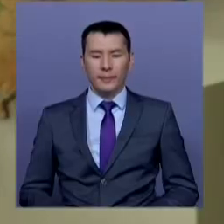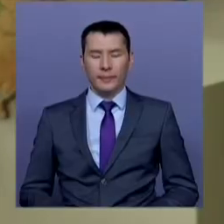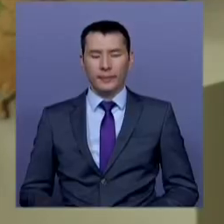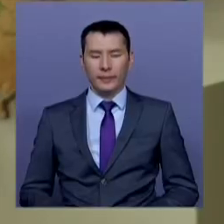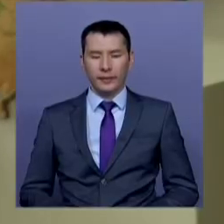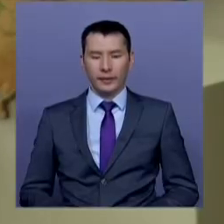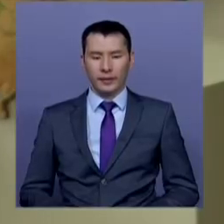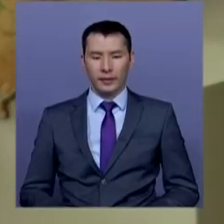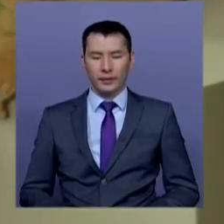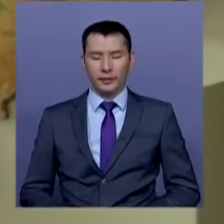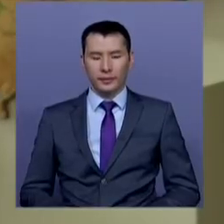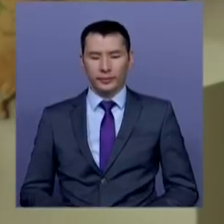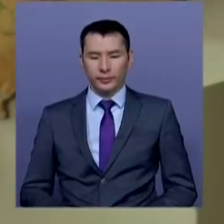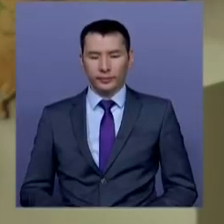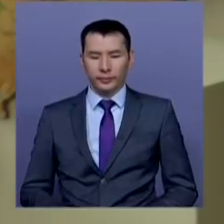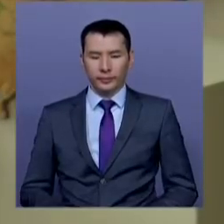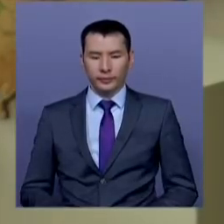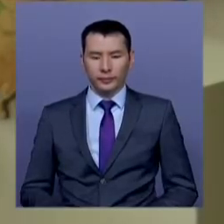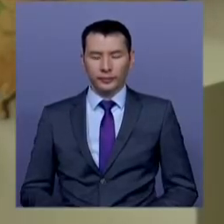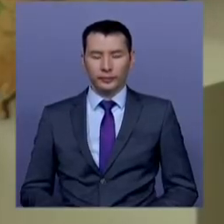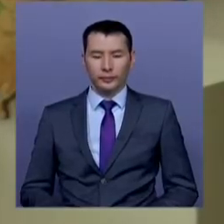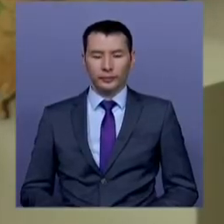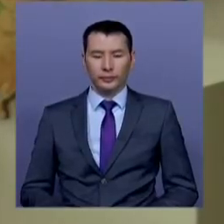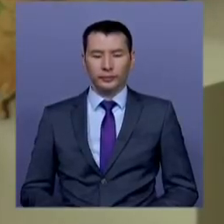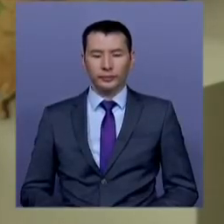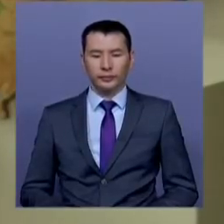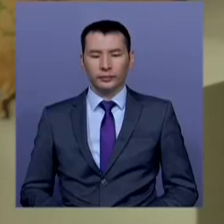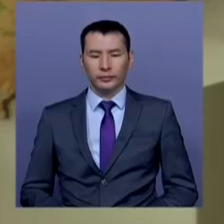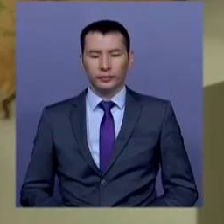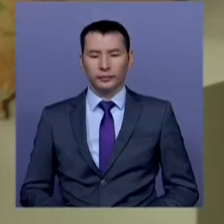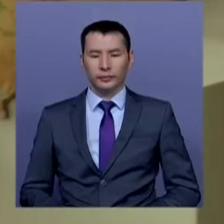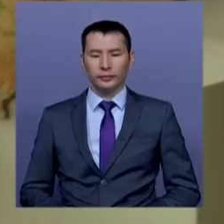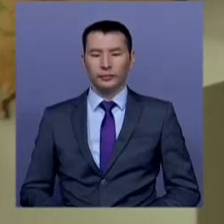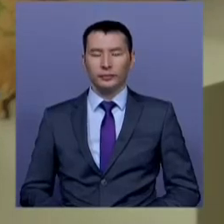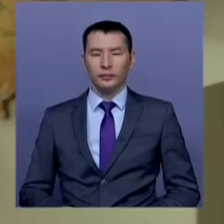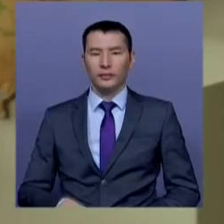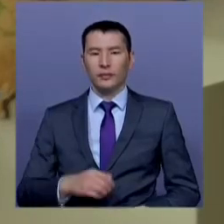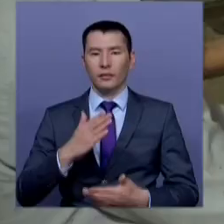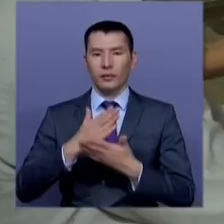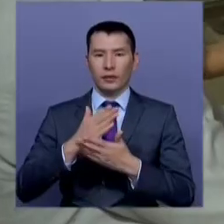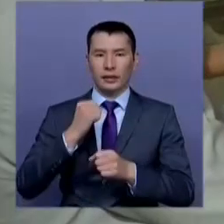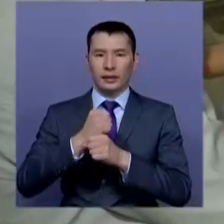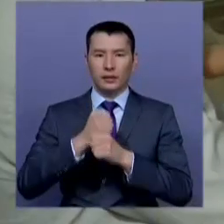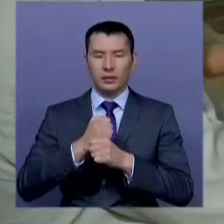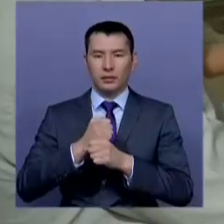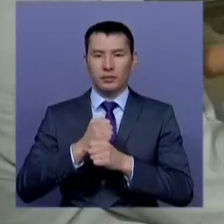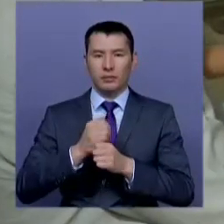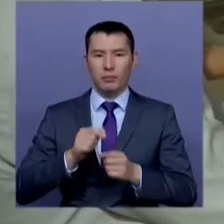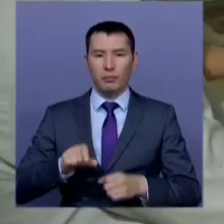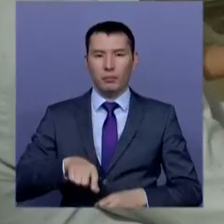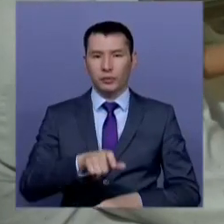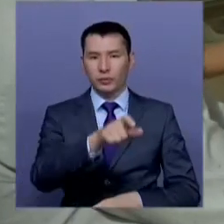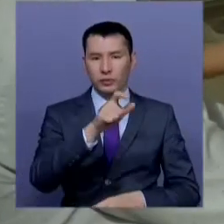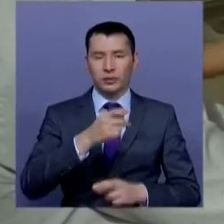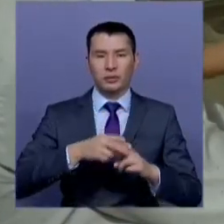маршрутов. На территорию парка люди должны приходить в первую очередь пообщаться с природой, то есть встать на маршрут и двигаться по ней. Мы